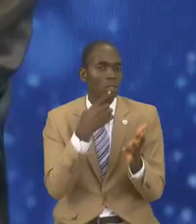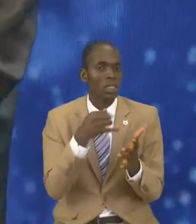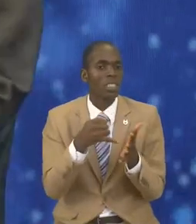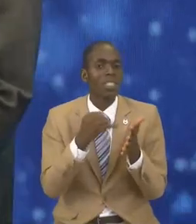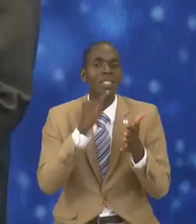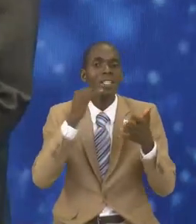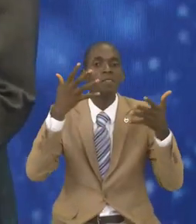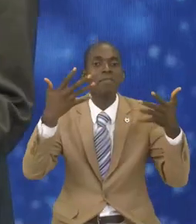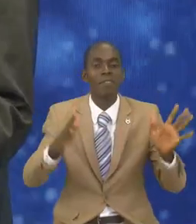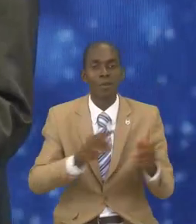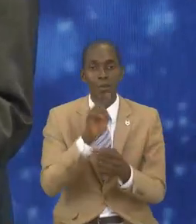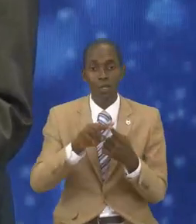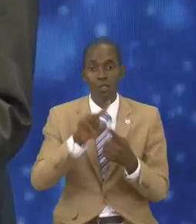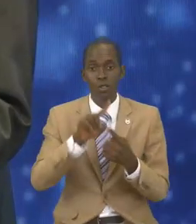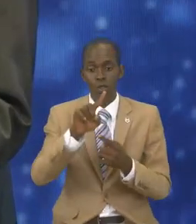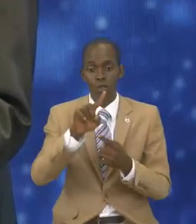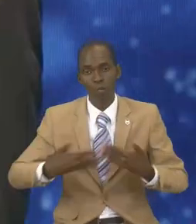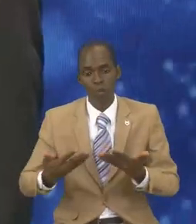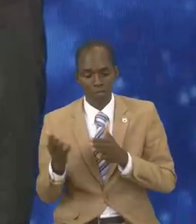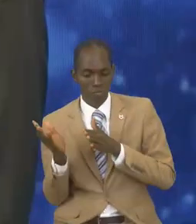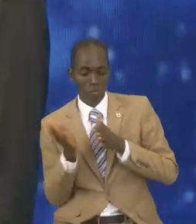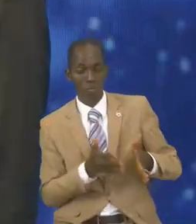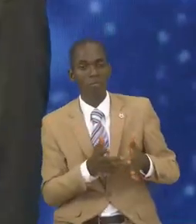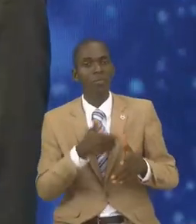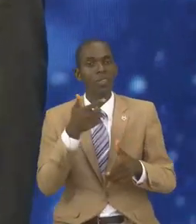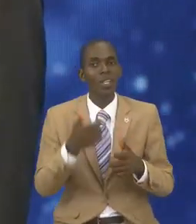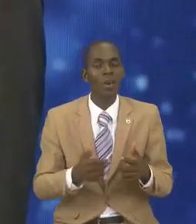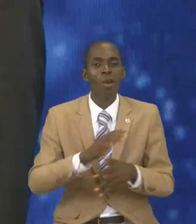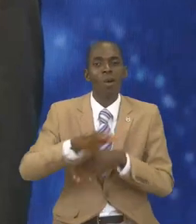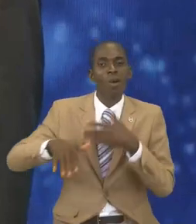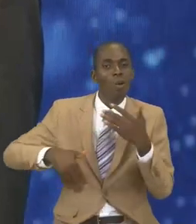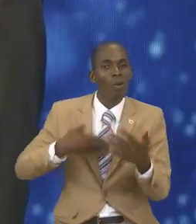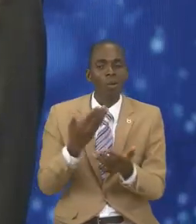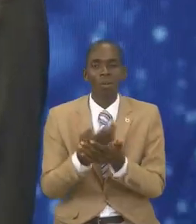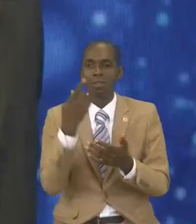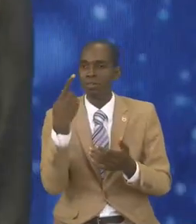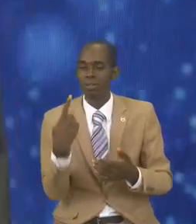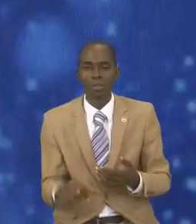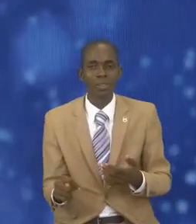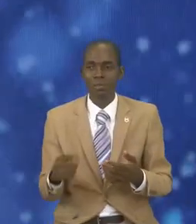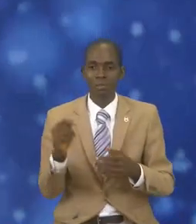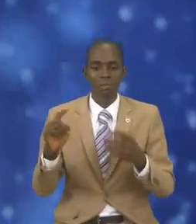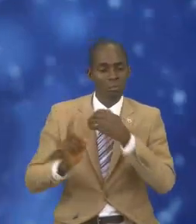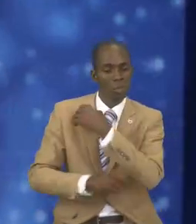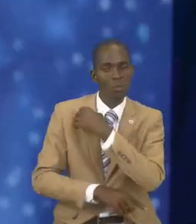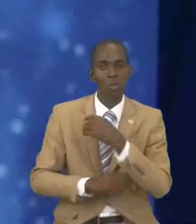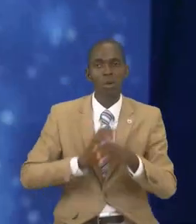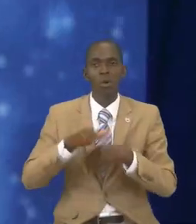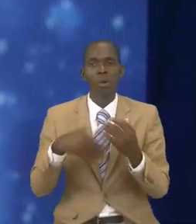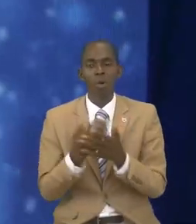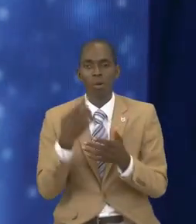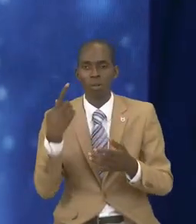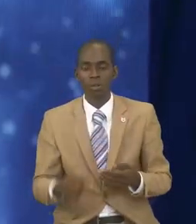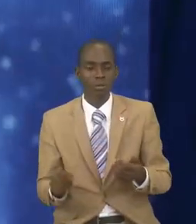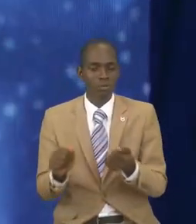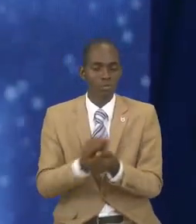est accompli. Quand tu confesses, quand tu abandonnes, alors toute la perdition, tout le châtiment,